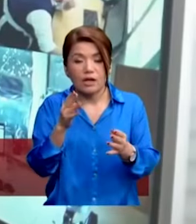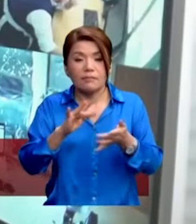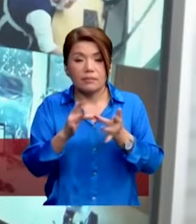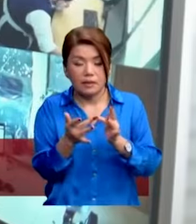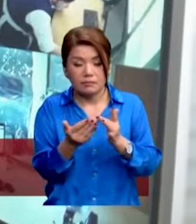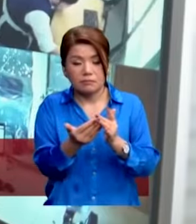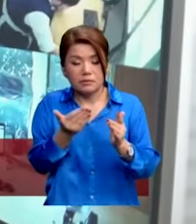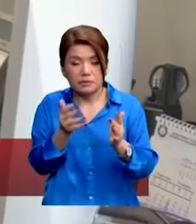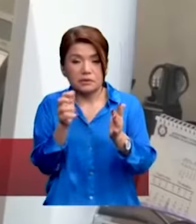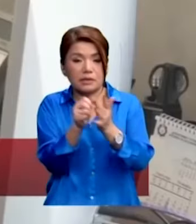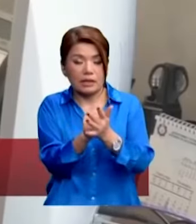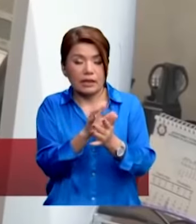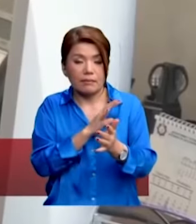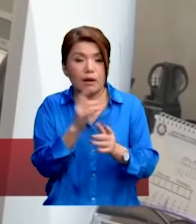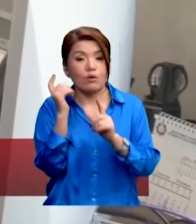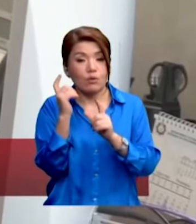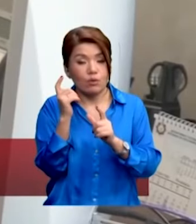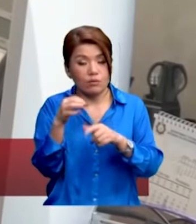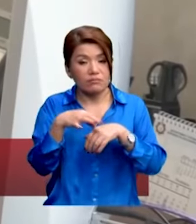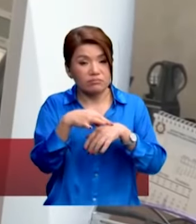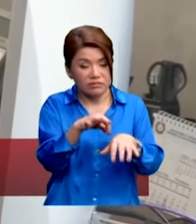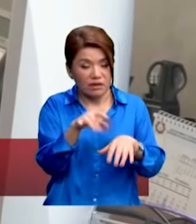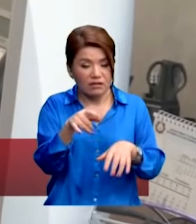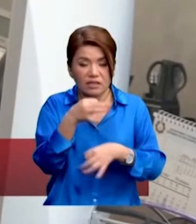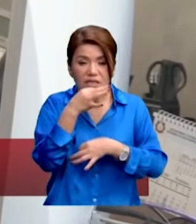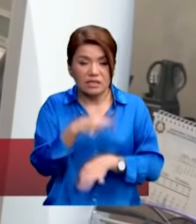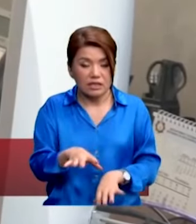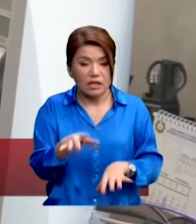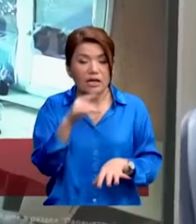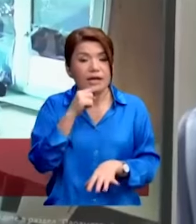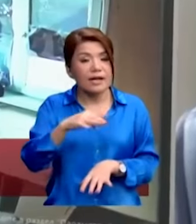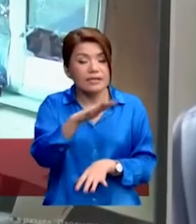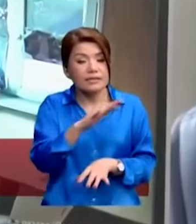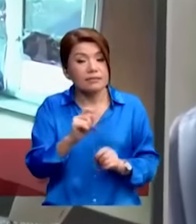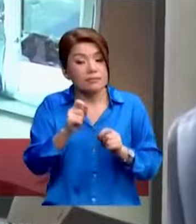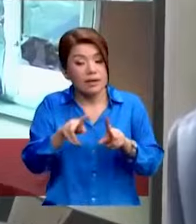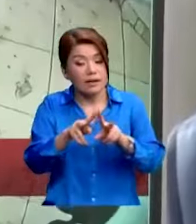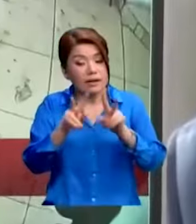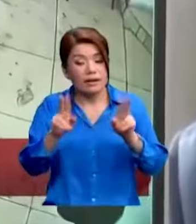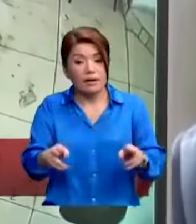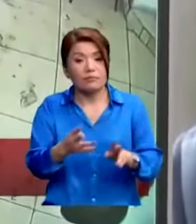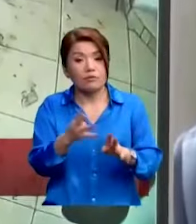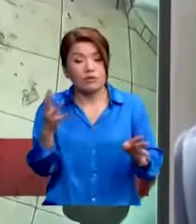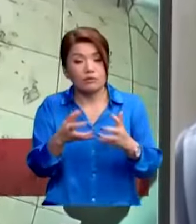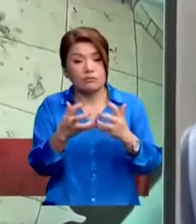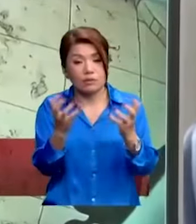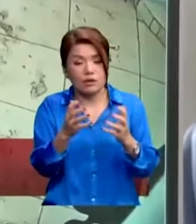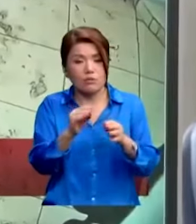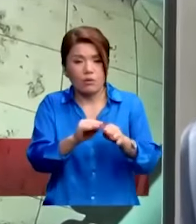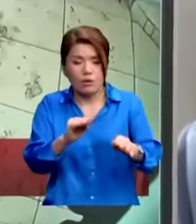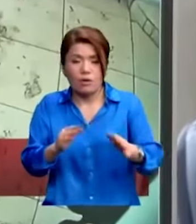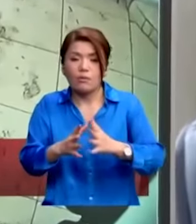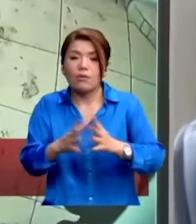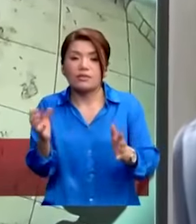заблаговременно только вот грузоперевозчики не в восторге Говорят что в России с внедрением аналогичной системы очереди стали ещё